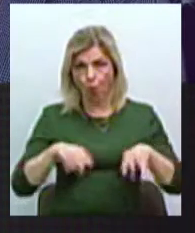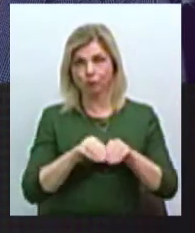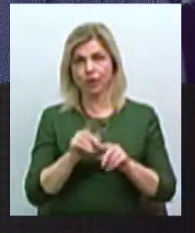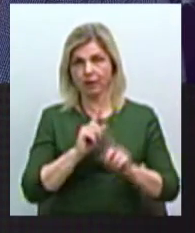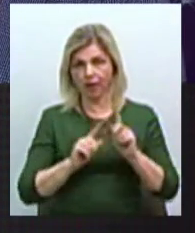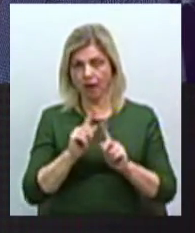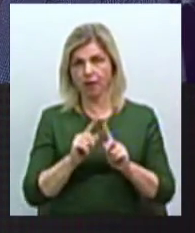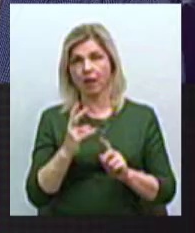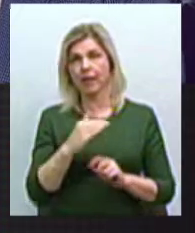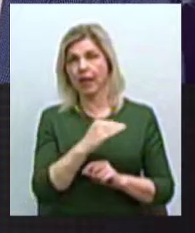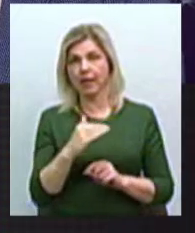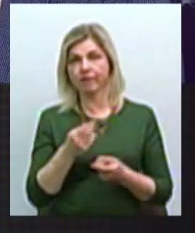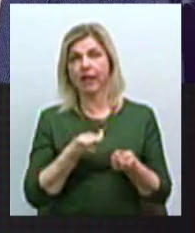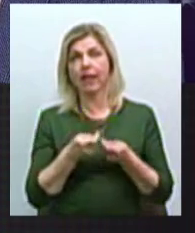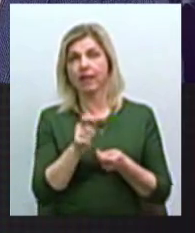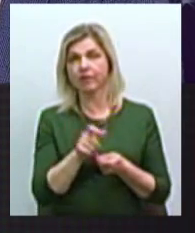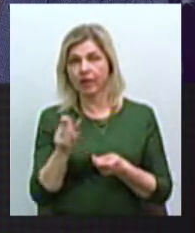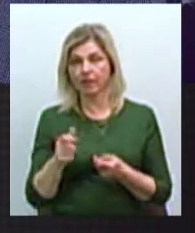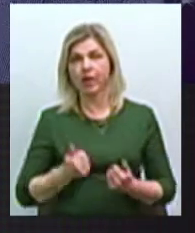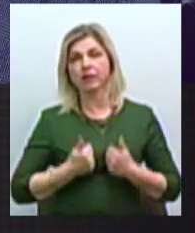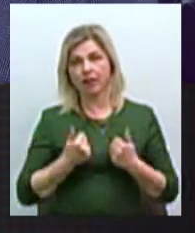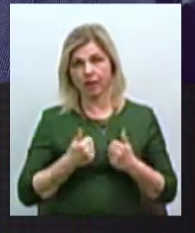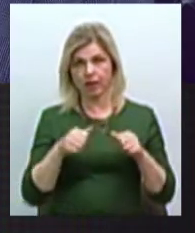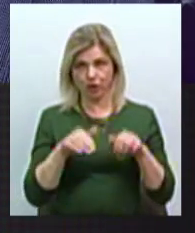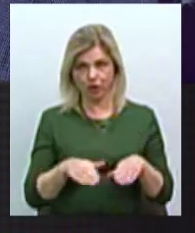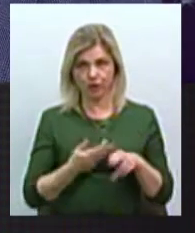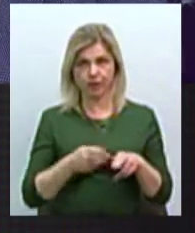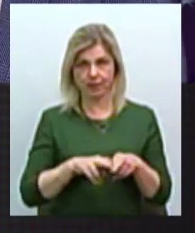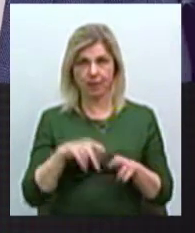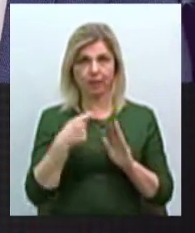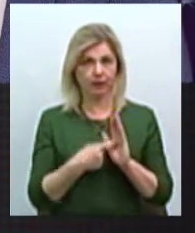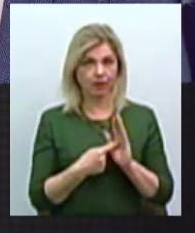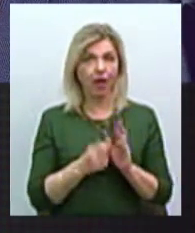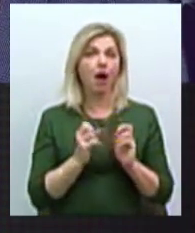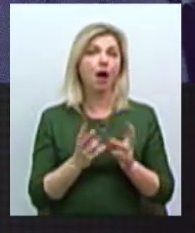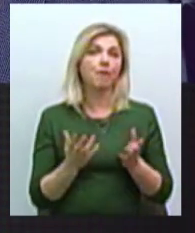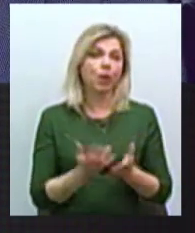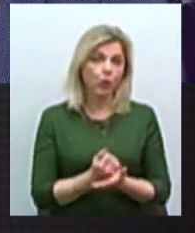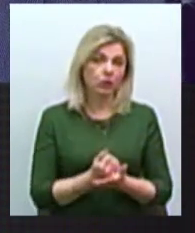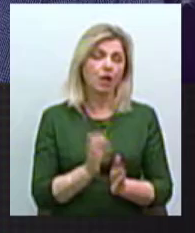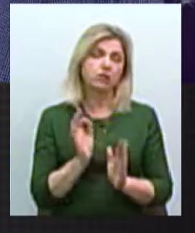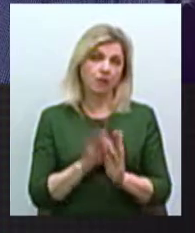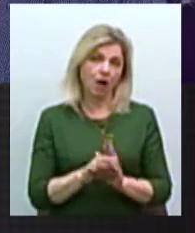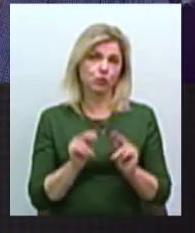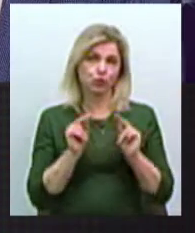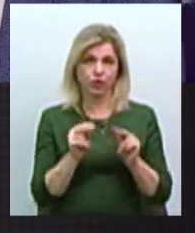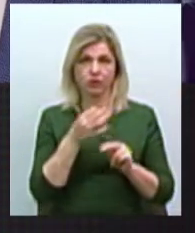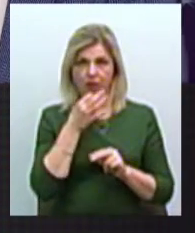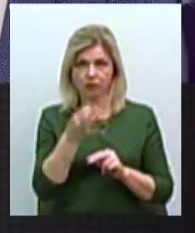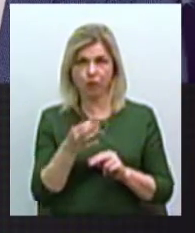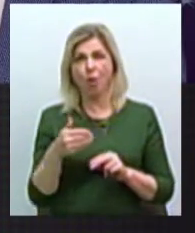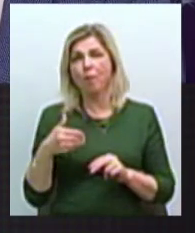на рівні керівників намагаємось вирішити це питання. Як це виходить? Одразу скажу чесно, що КПД